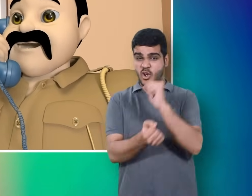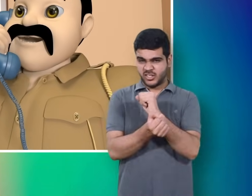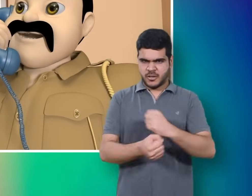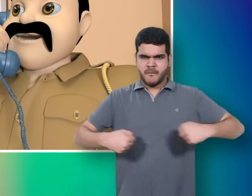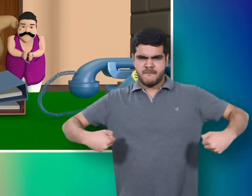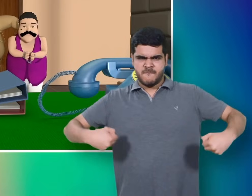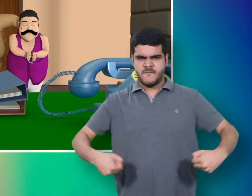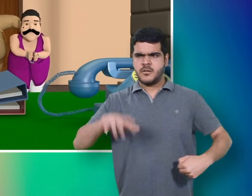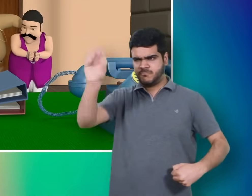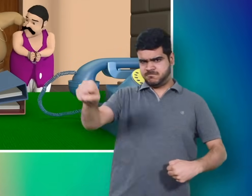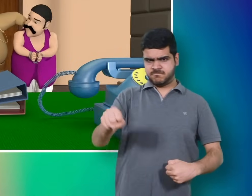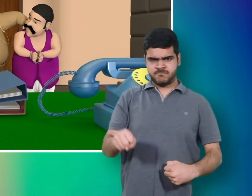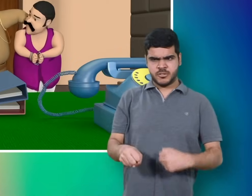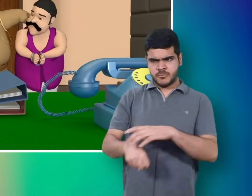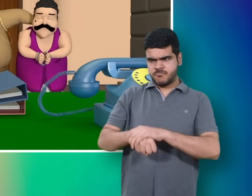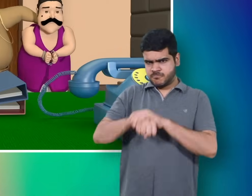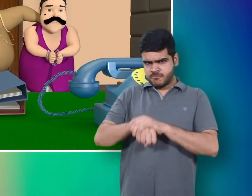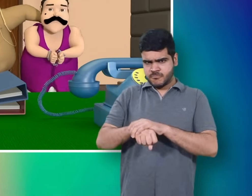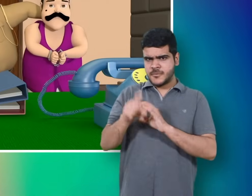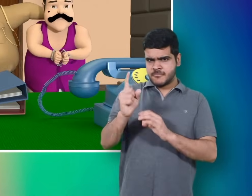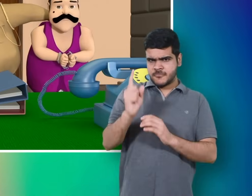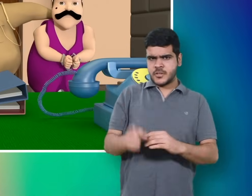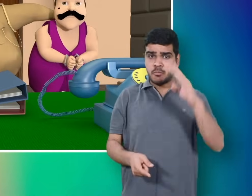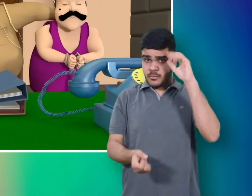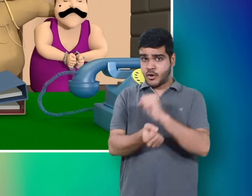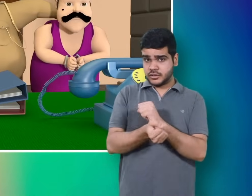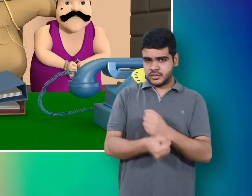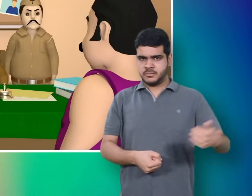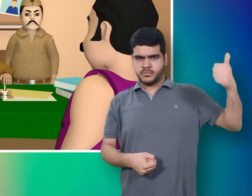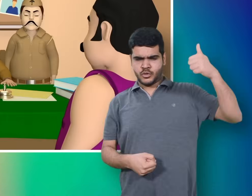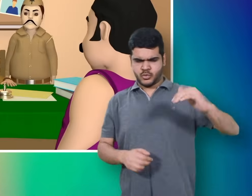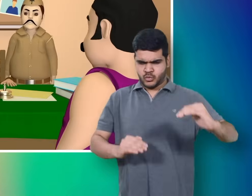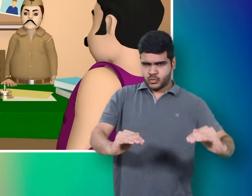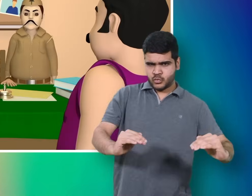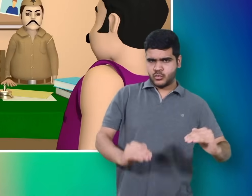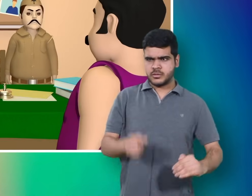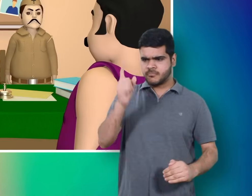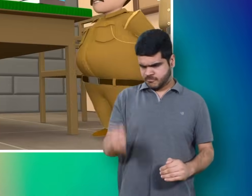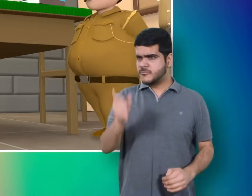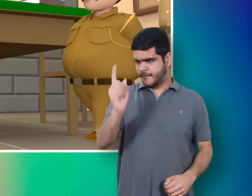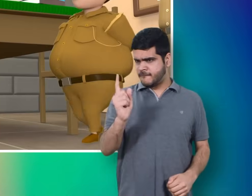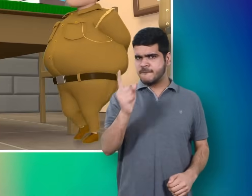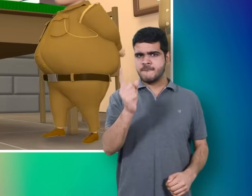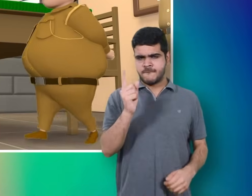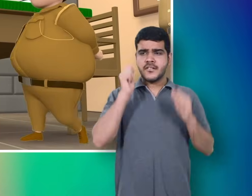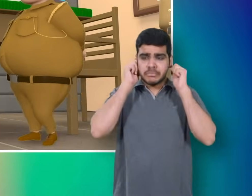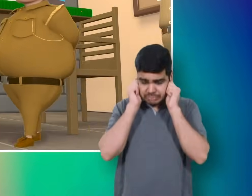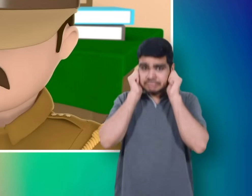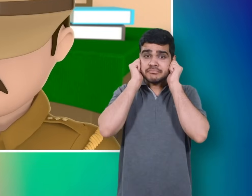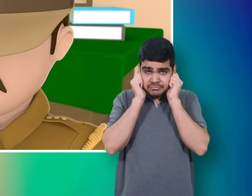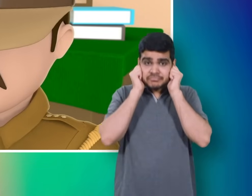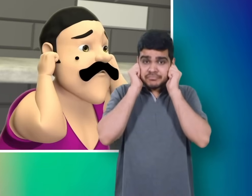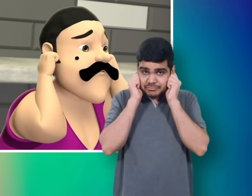उन चोरों की खूब खबर ली मोटे हवलदार ने, कान पकड़ के सजा दिलाई